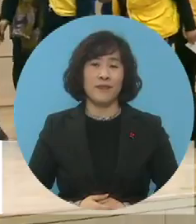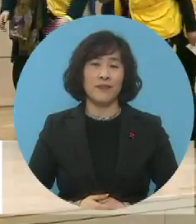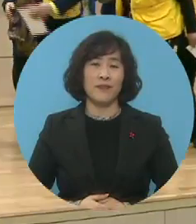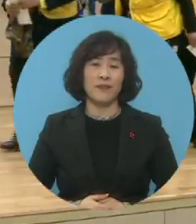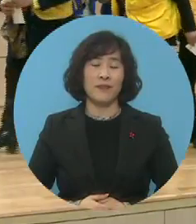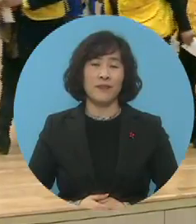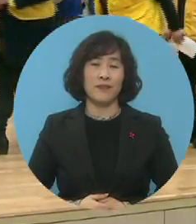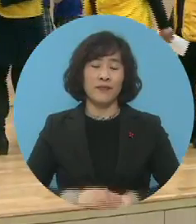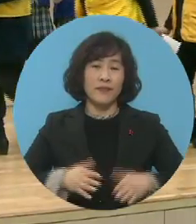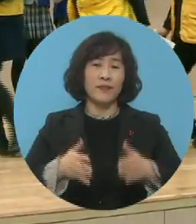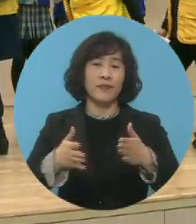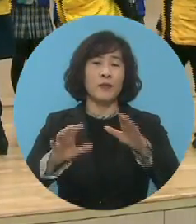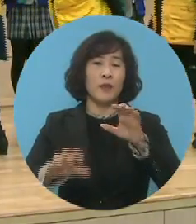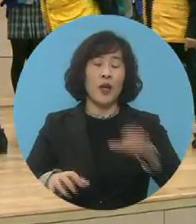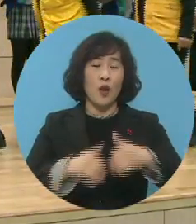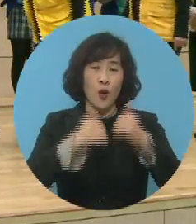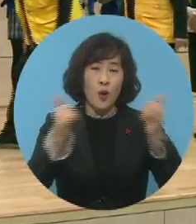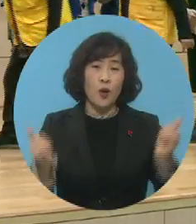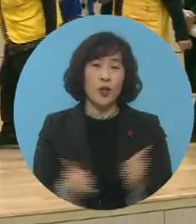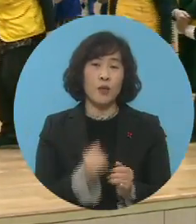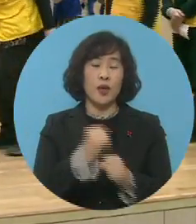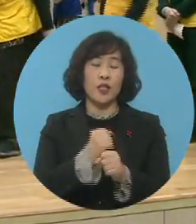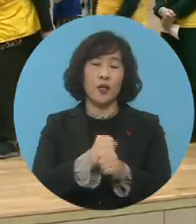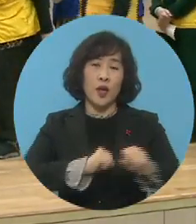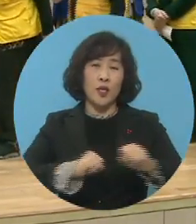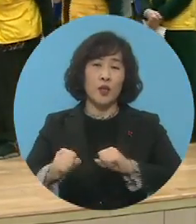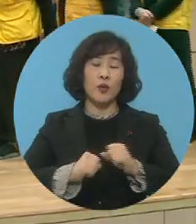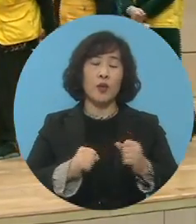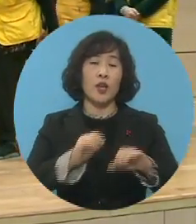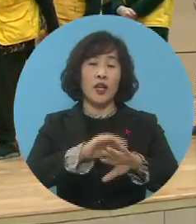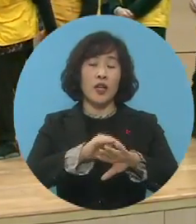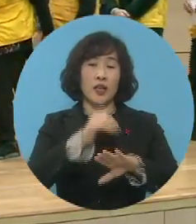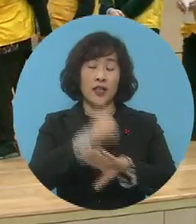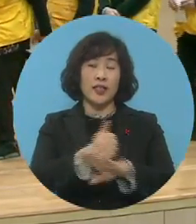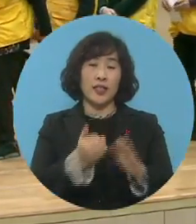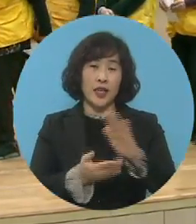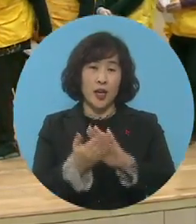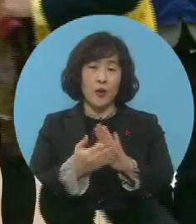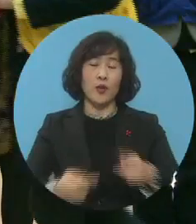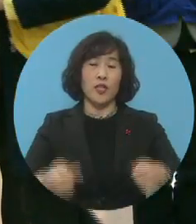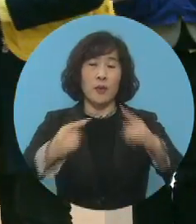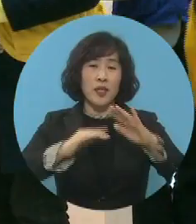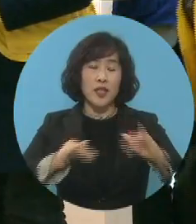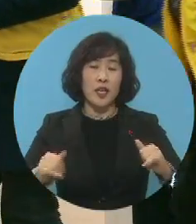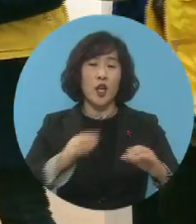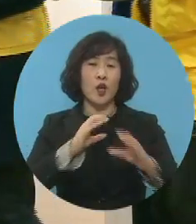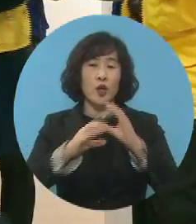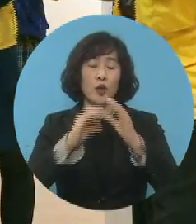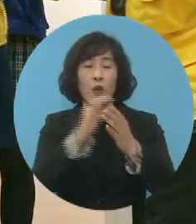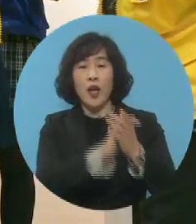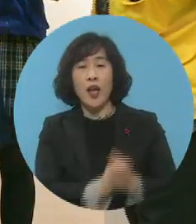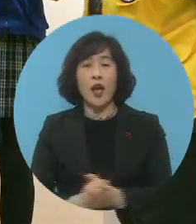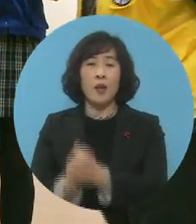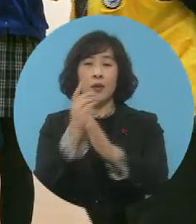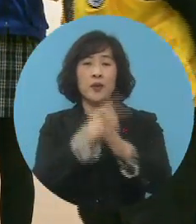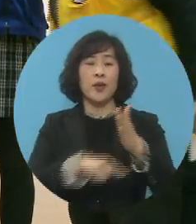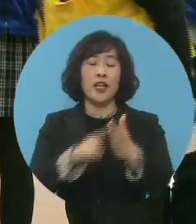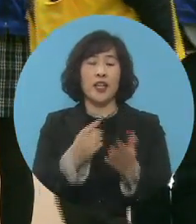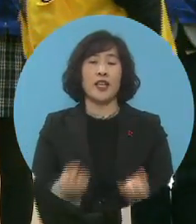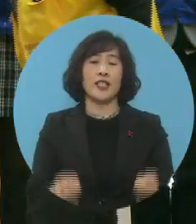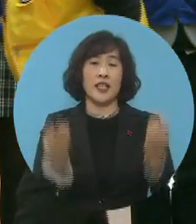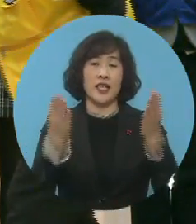대한적십자사 강주전남본부는 2018년 적십자 사랑의 등불 점화식을 갖고 도민들의 적극적인 모금